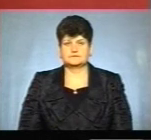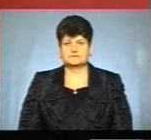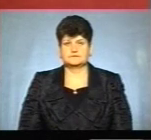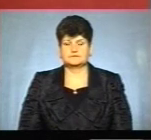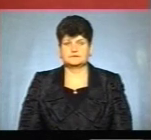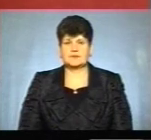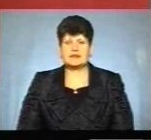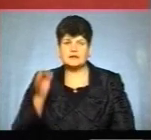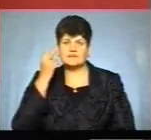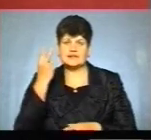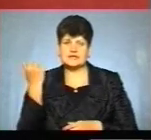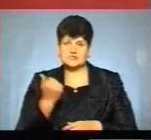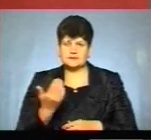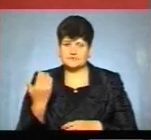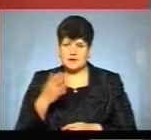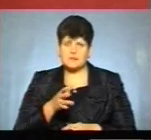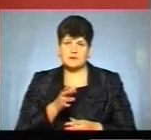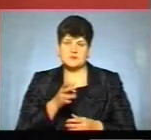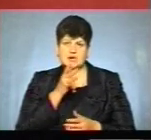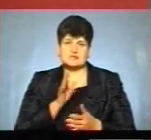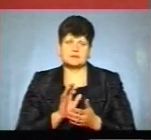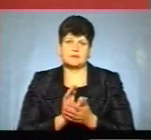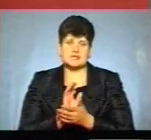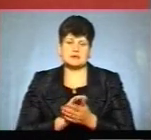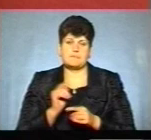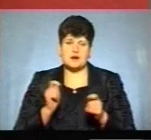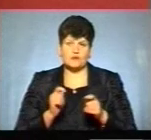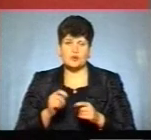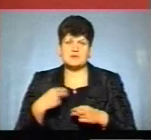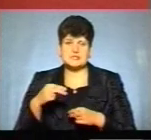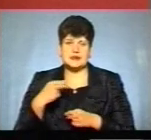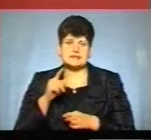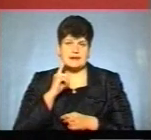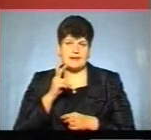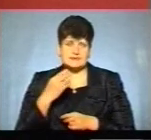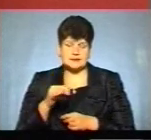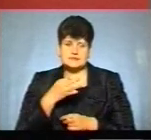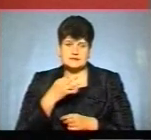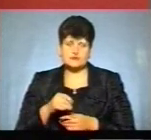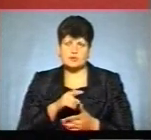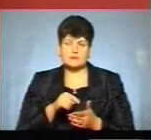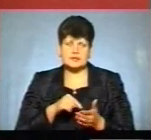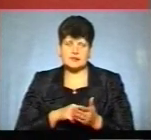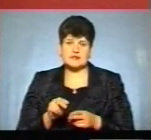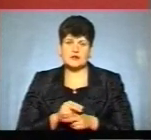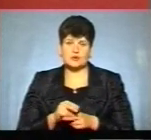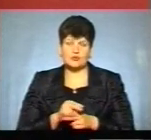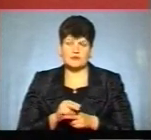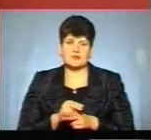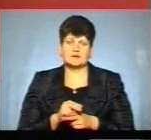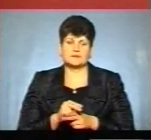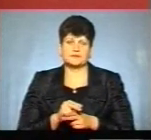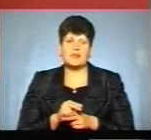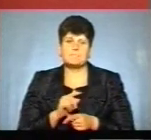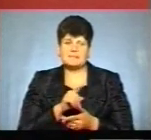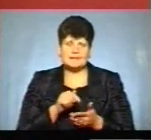Нагадаю, що два тижні тому під час прес-марафону президент Зеленський сказав, що питання лікувального канабісу не на часі. Пропоную